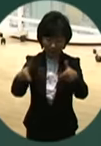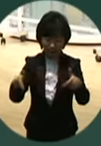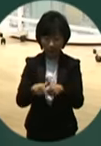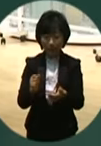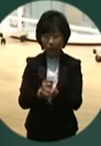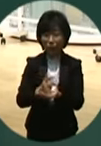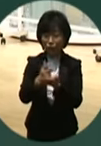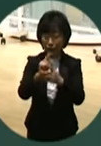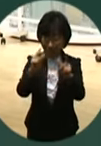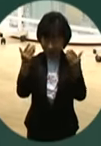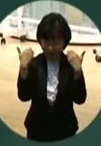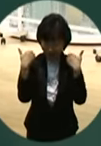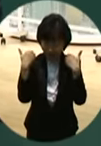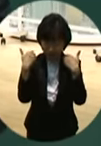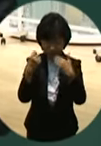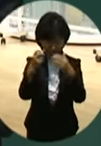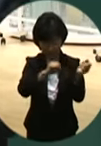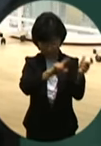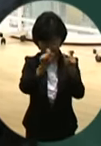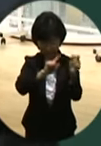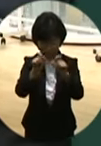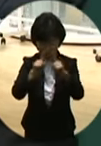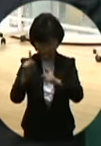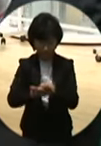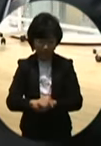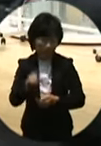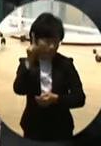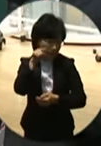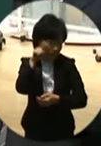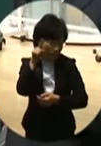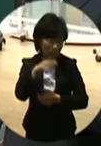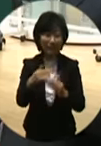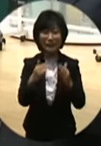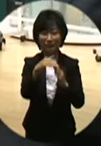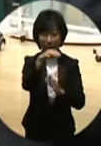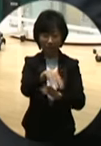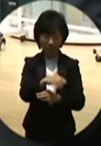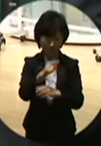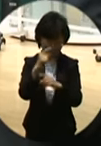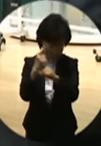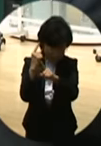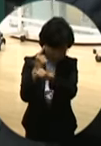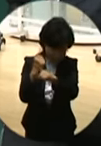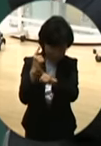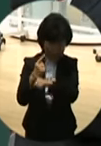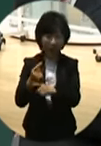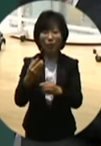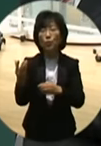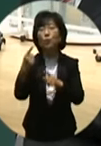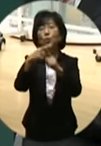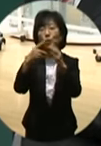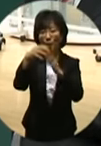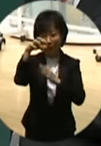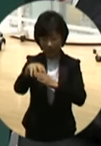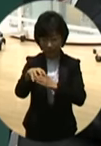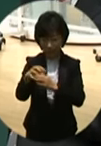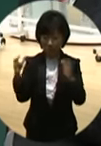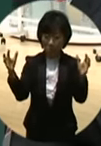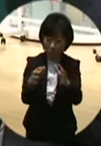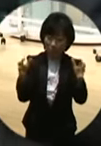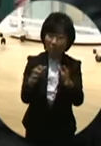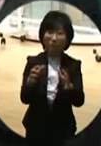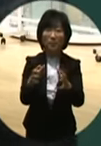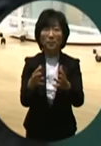날마다 성전에서 날마다 집에서. So save the Sunday schools and save each department as you know every day in the temple, every day at home. 예,